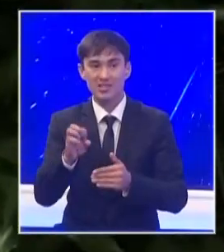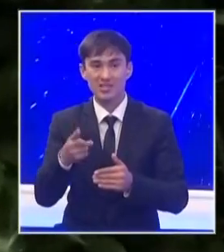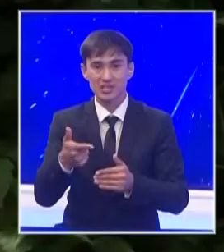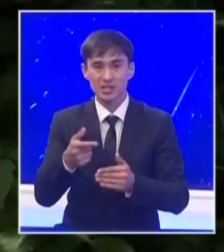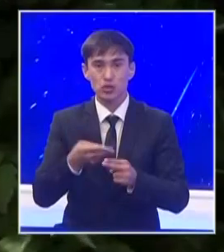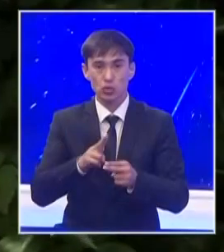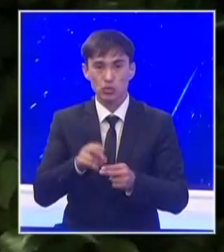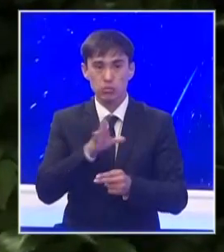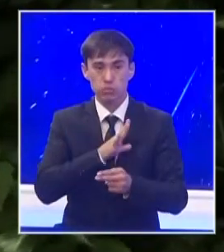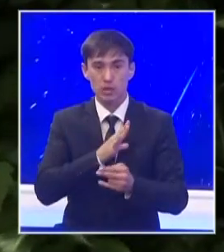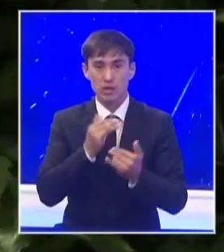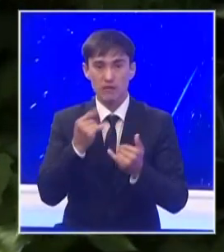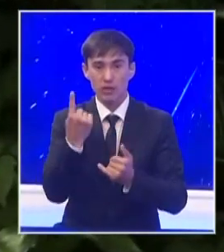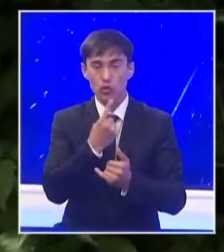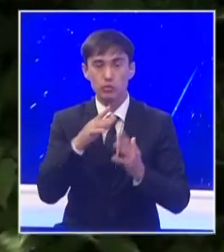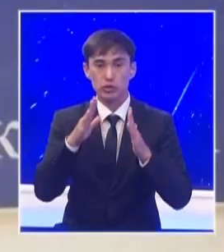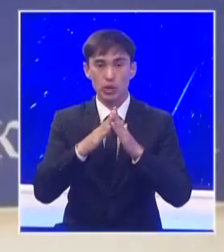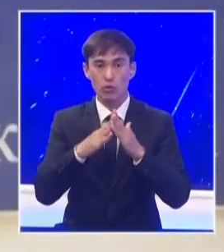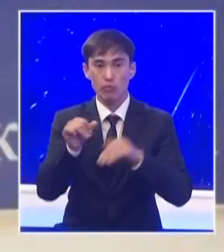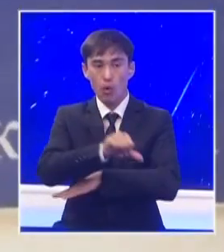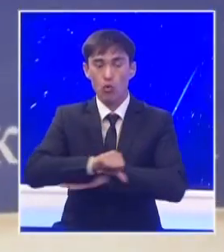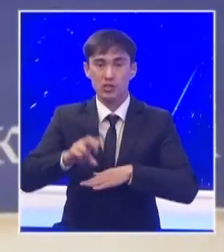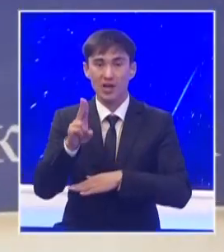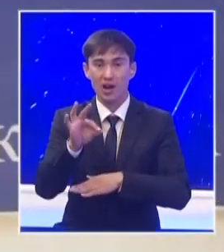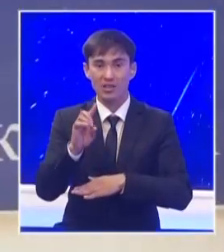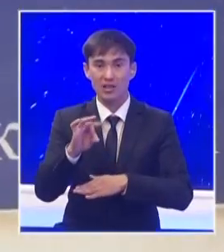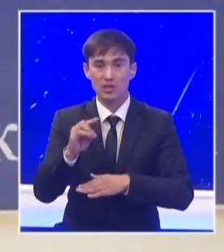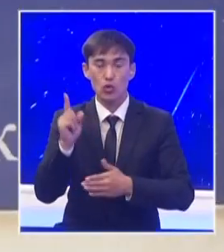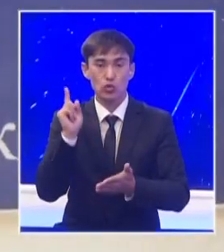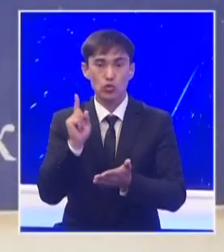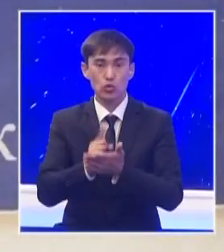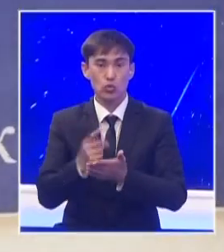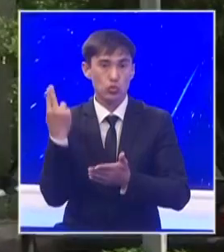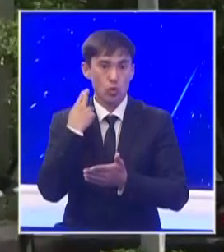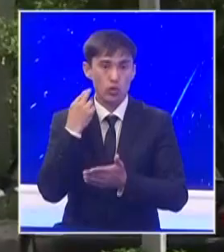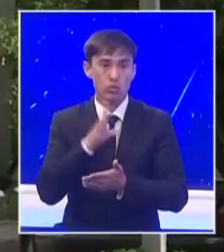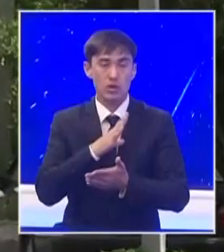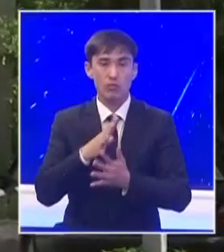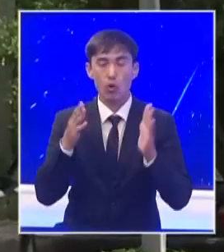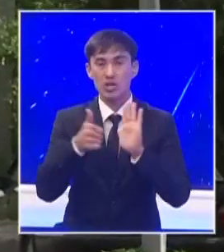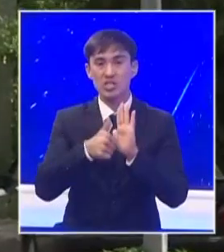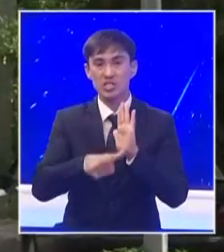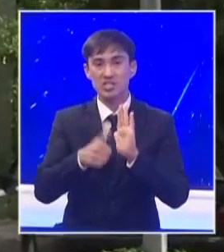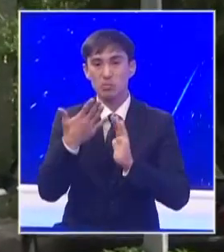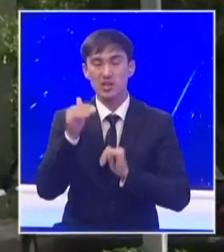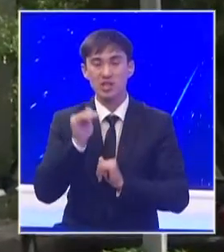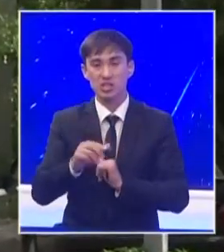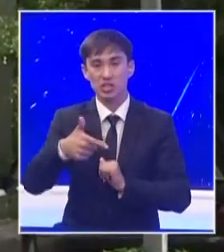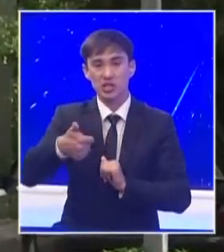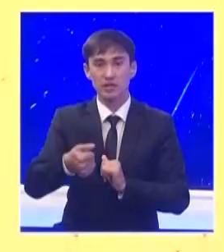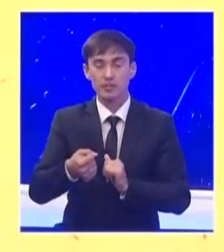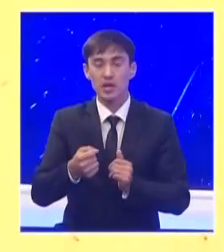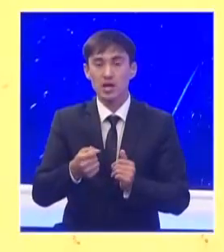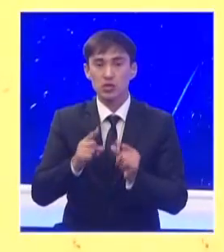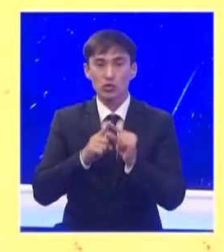газоснабжения, что и было произведено в одном из домов по улице Каратальской, где сумма долга его владельца составила более 65 тысяч тенге. Со